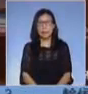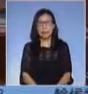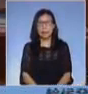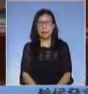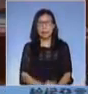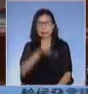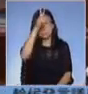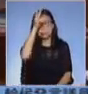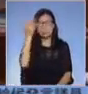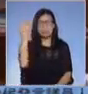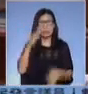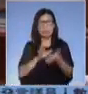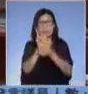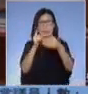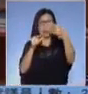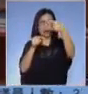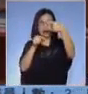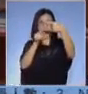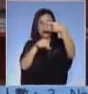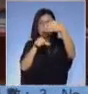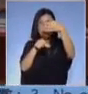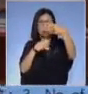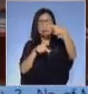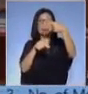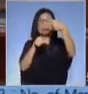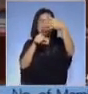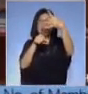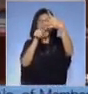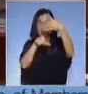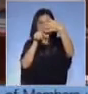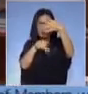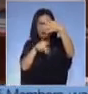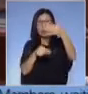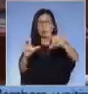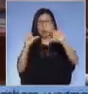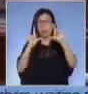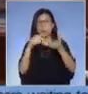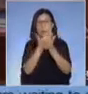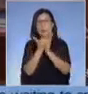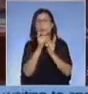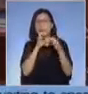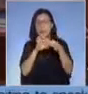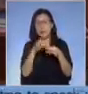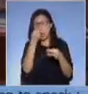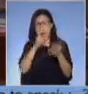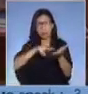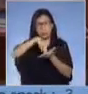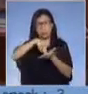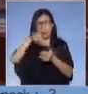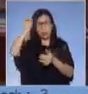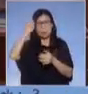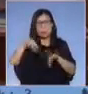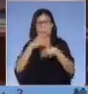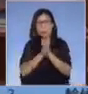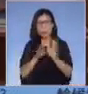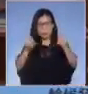政府於上月30日對上述言論作出回應時指出，任何有關港獨的主張均不符